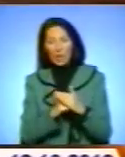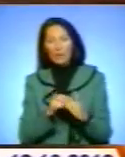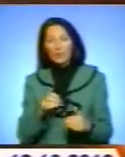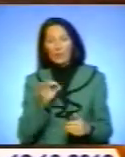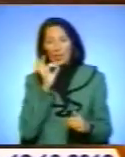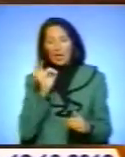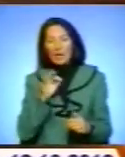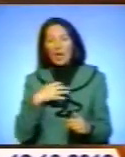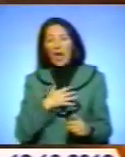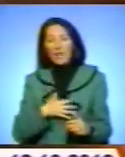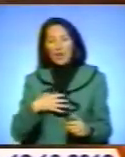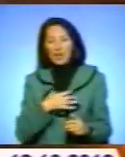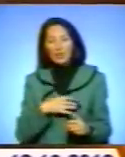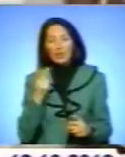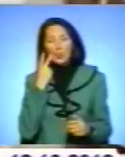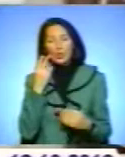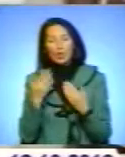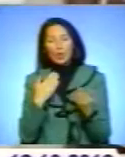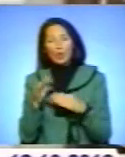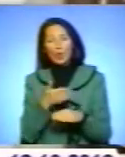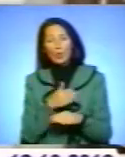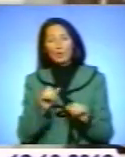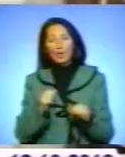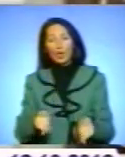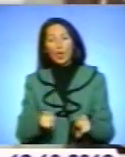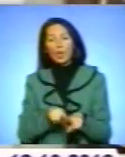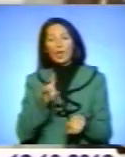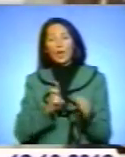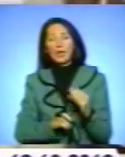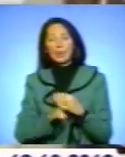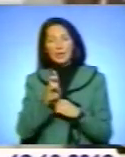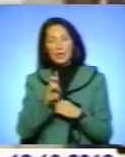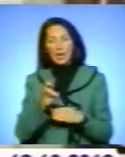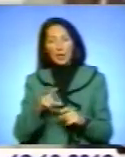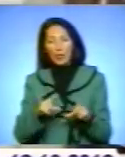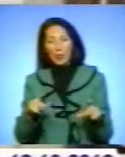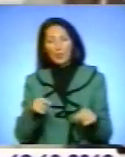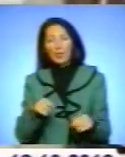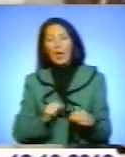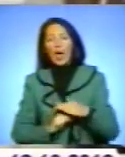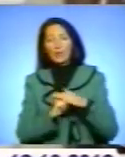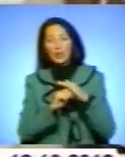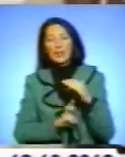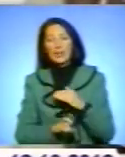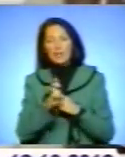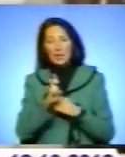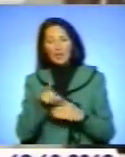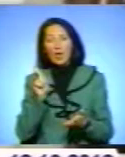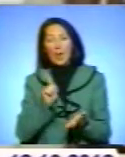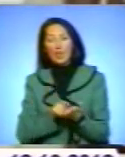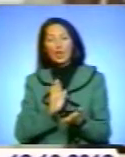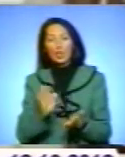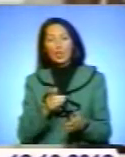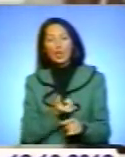між владою та церквою. Авторитет церкви, і він повинен бути понад